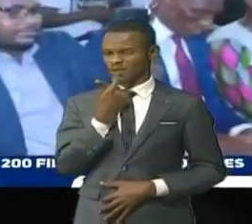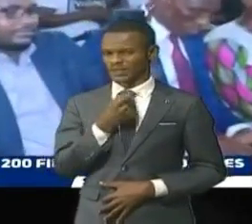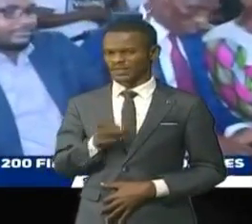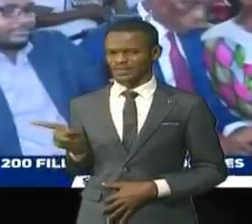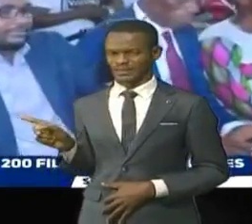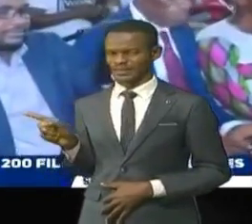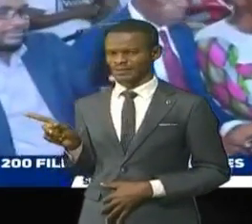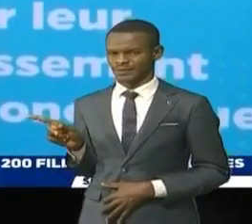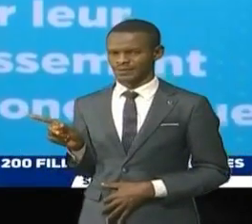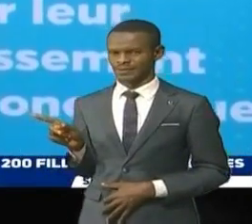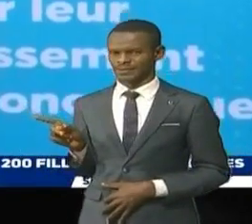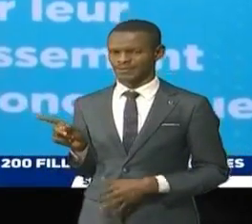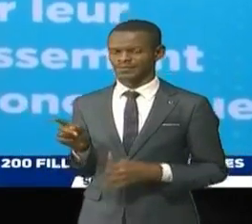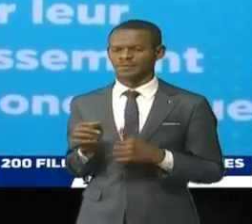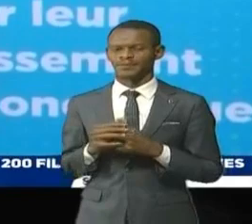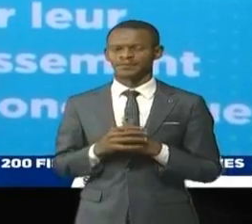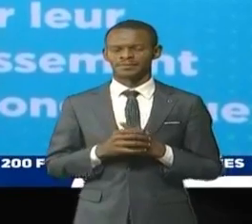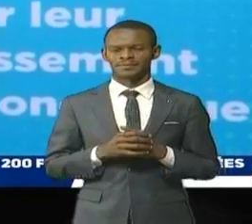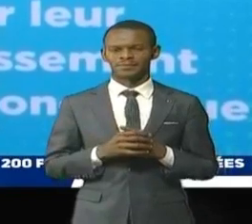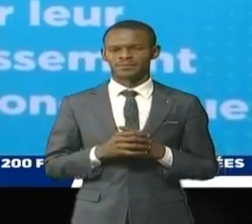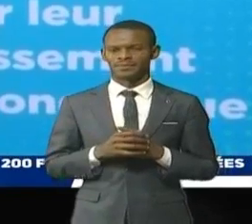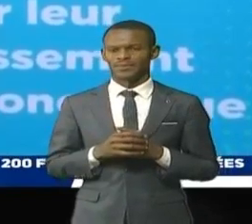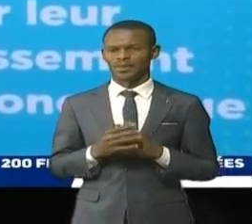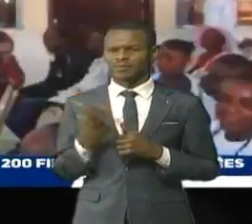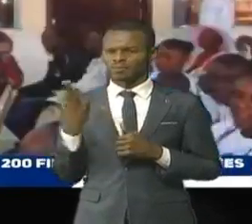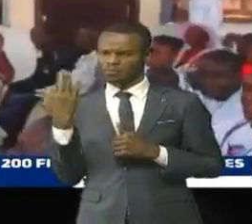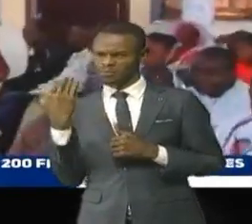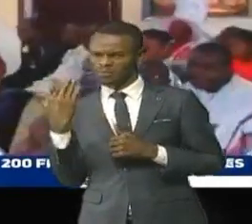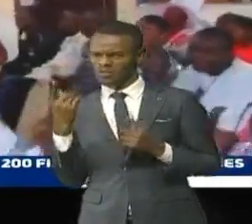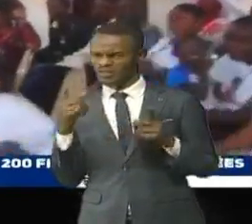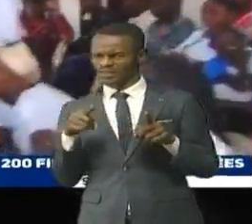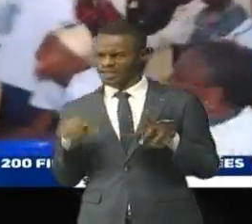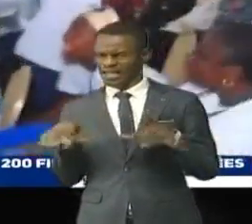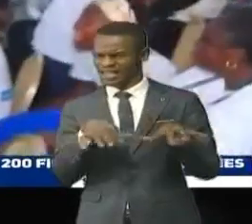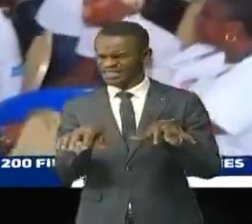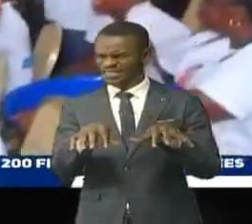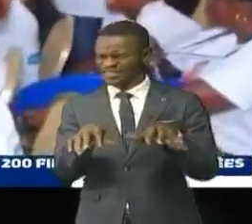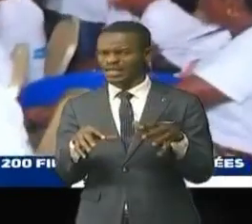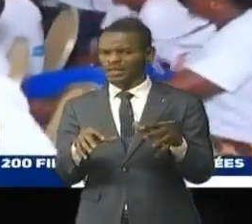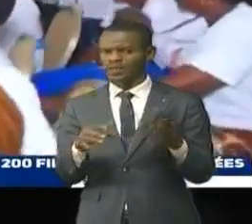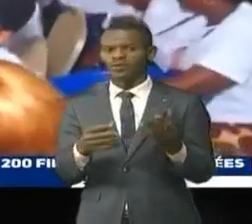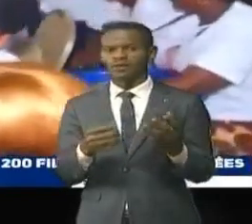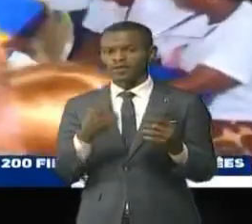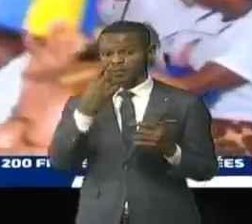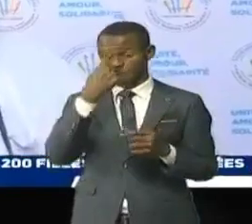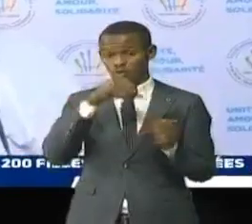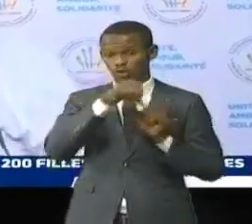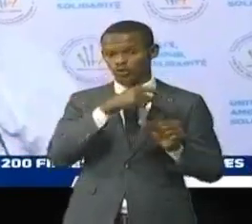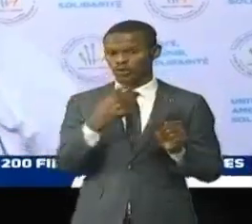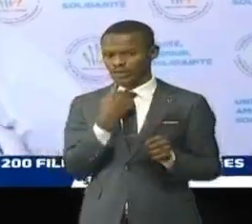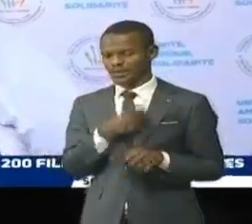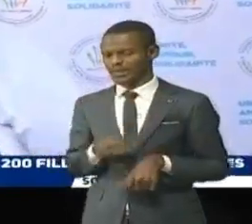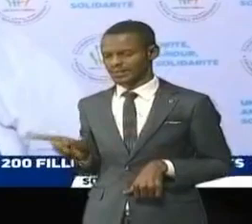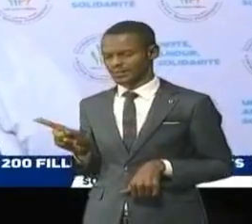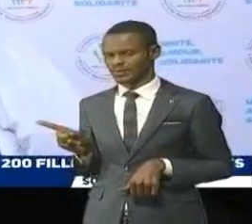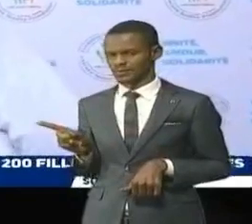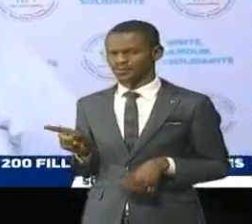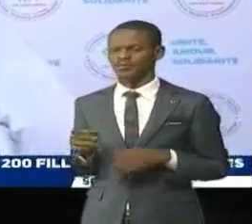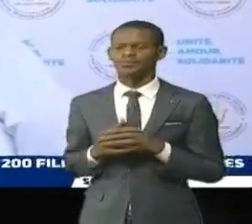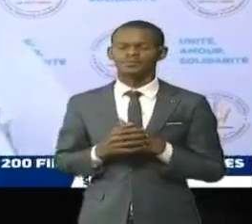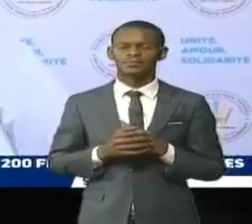sortie officielle de la fondation Keren Tendai et de l'installation d'une représentation à Ngaba. Keren Tendai.